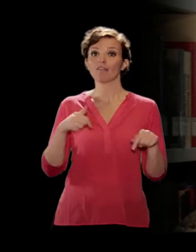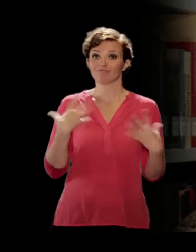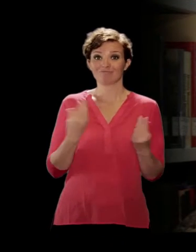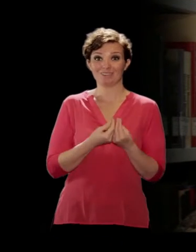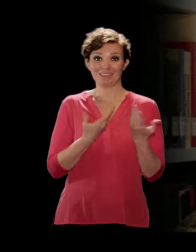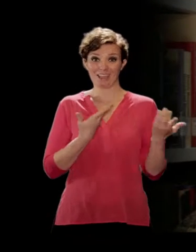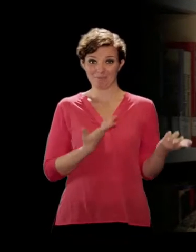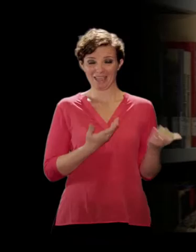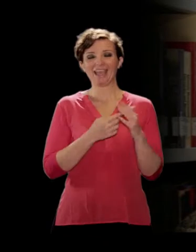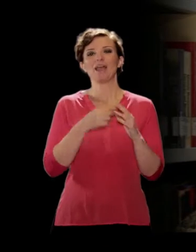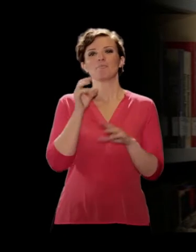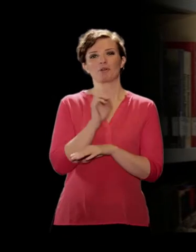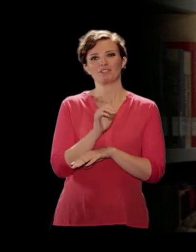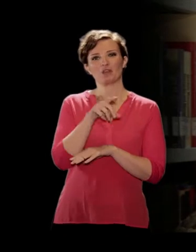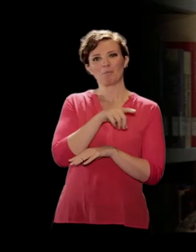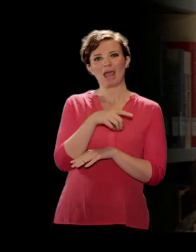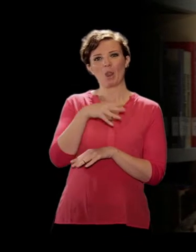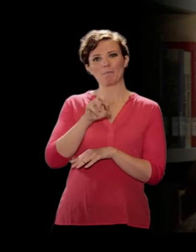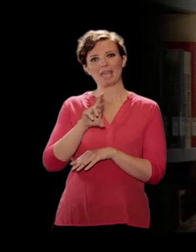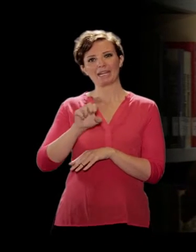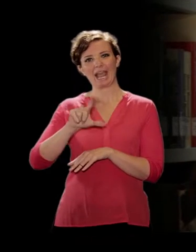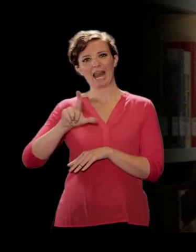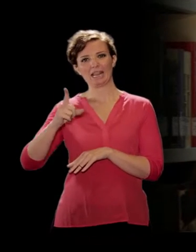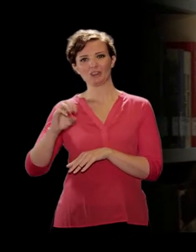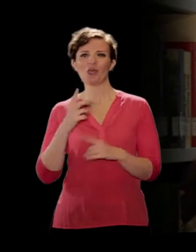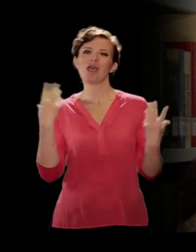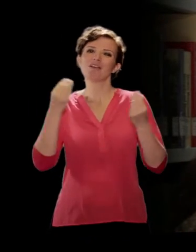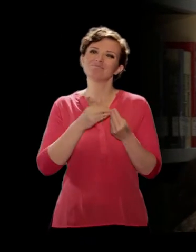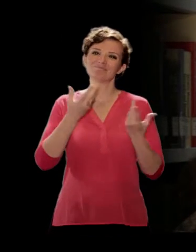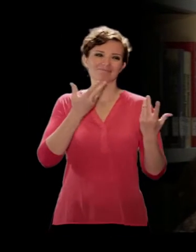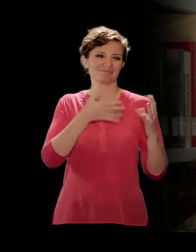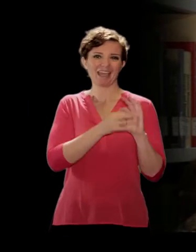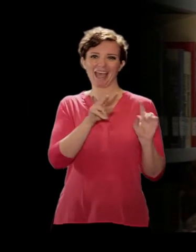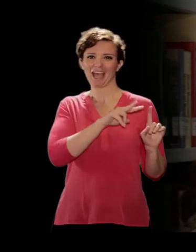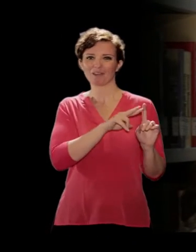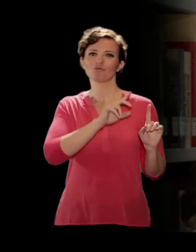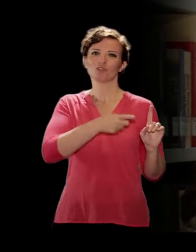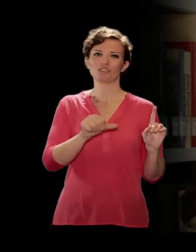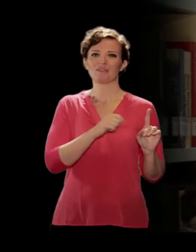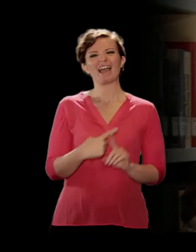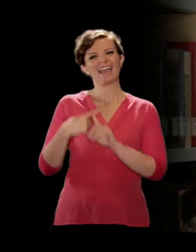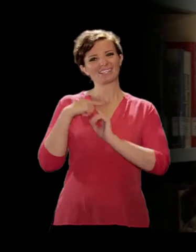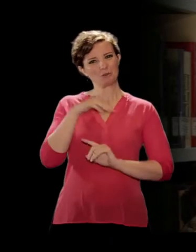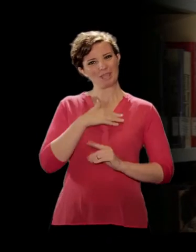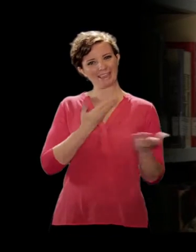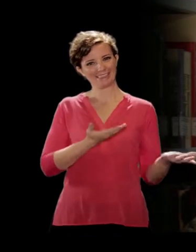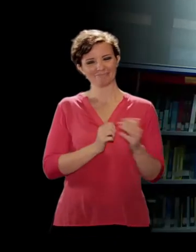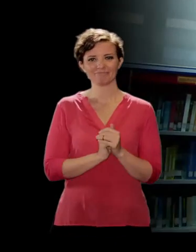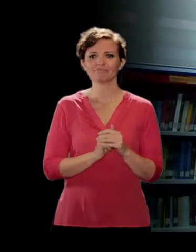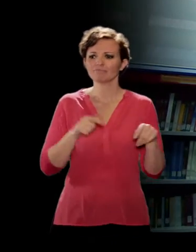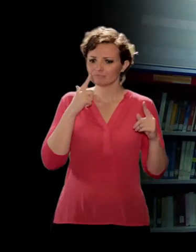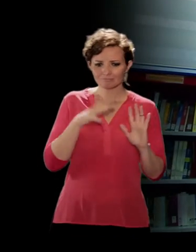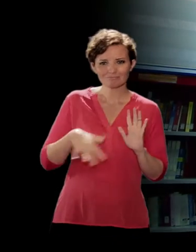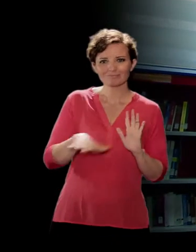qui insieme al mio collega, il professor Paolo Merialdo, e due amici, i nostri ex studenti, Giorgio e Stefania. Ci troviamo